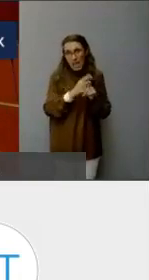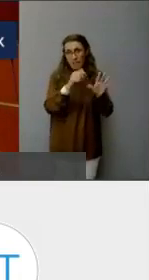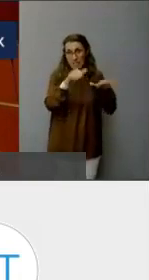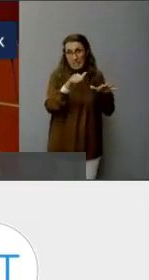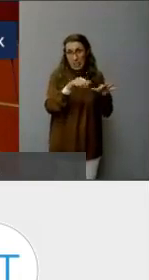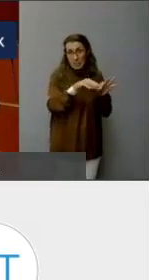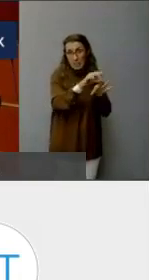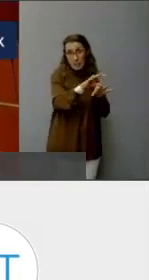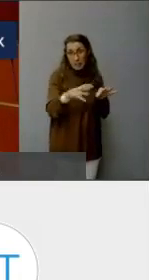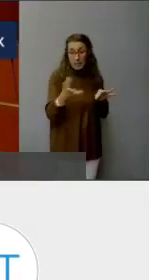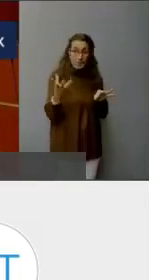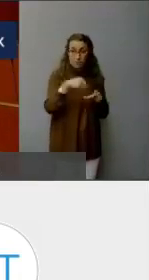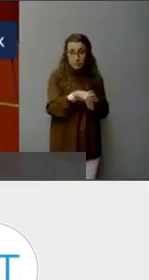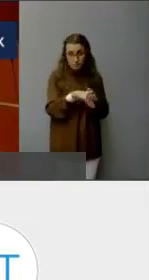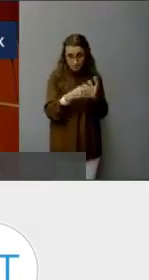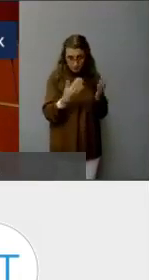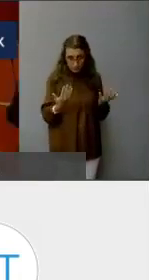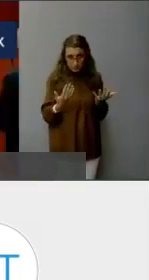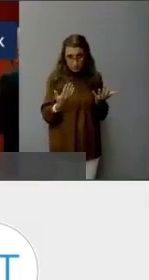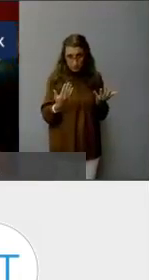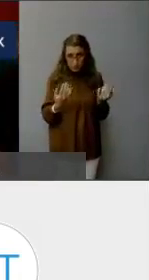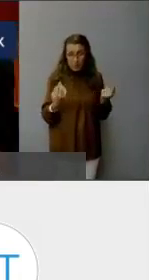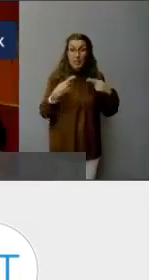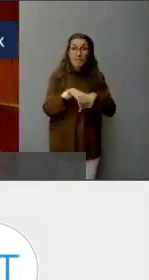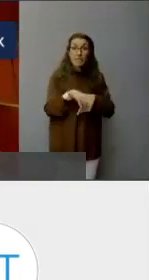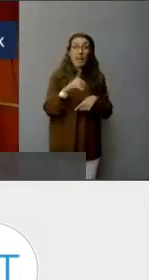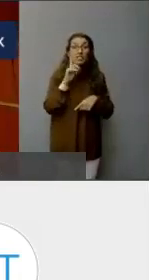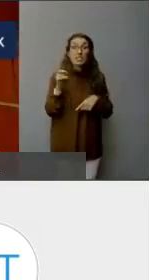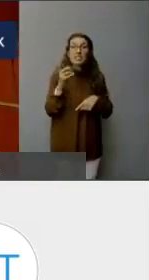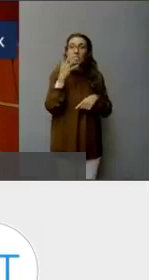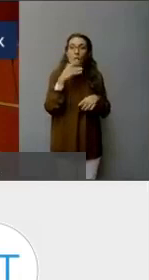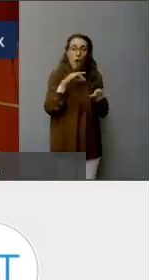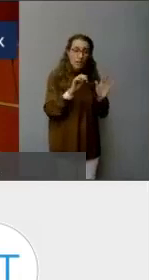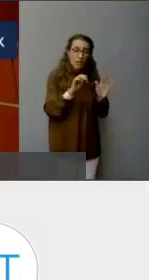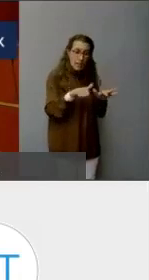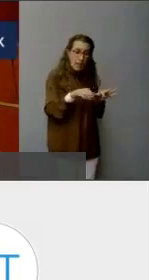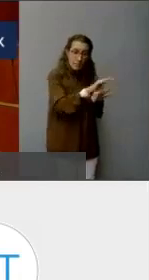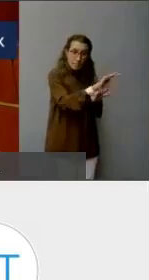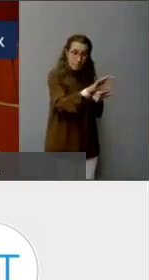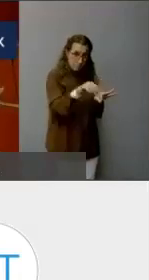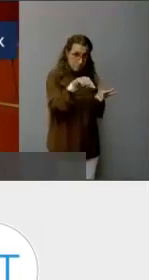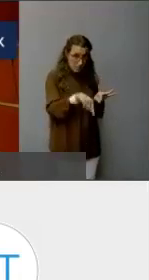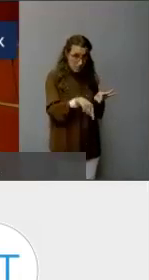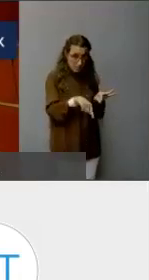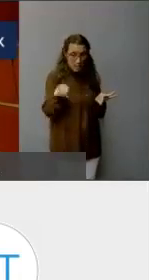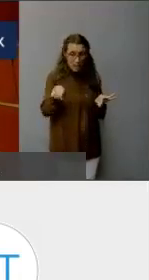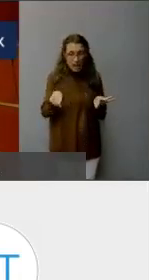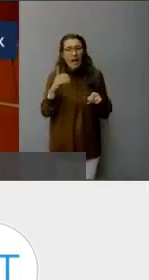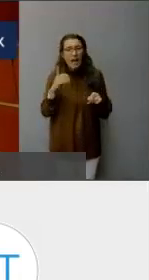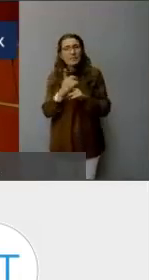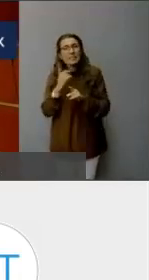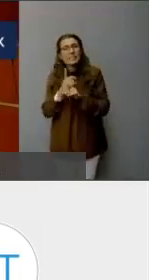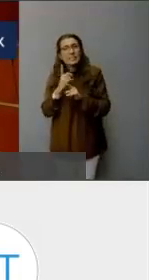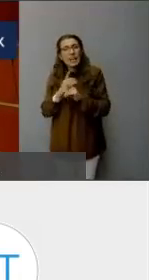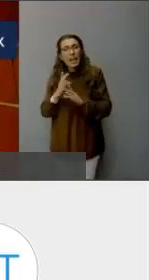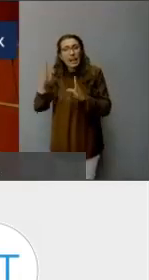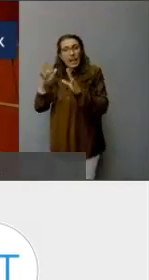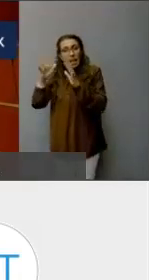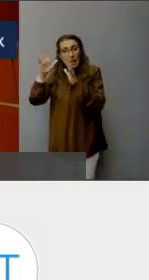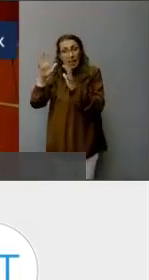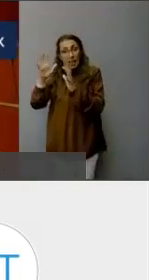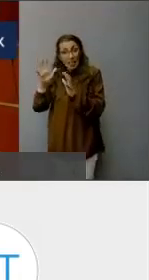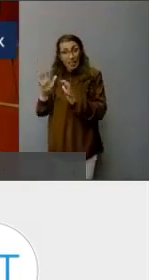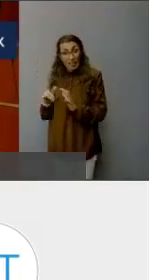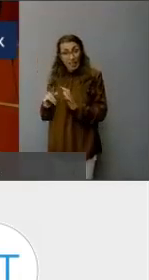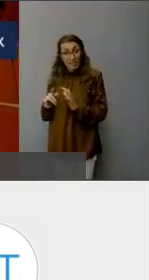bene perché gli edifici di ruoti potrebbero essere i magazzini in cui metteremo gli ortaggi che nasceranno magicamente l'avessimo ad avere fatto